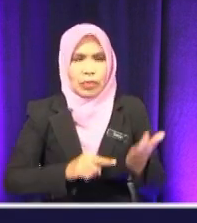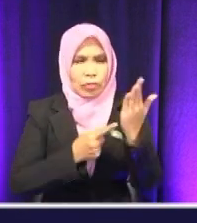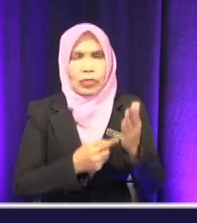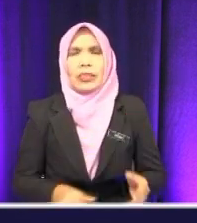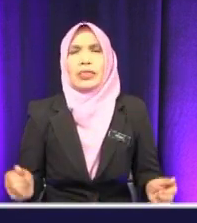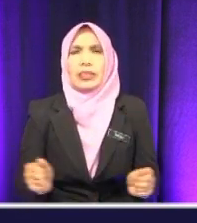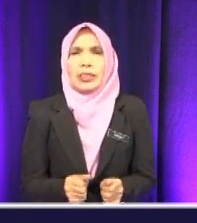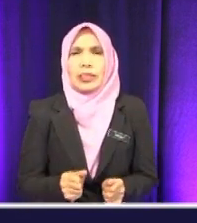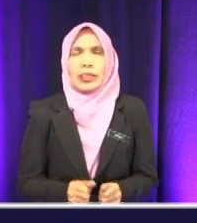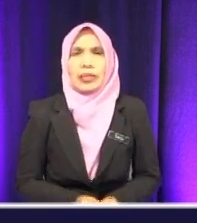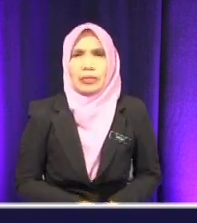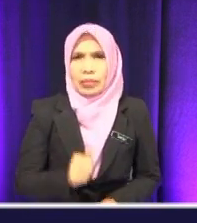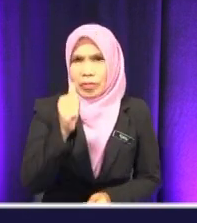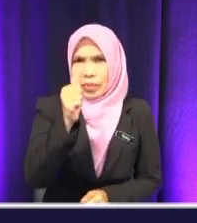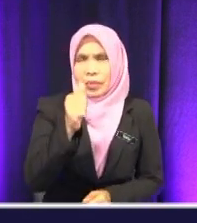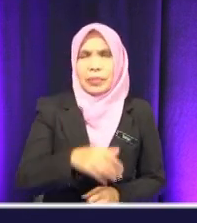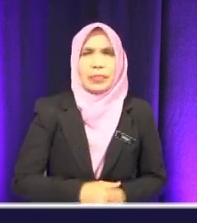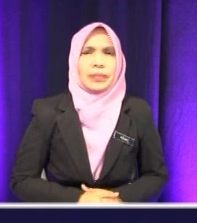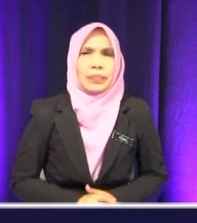sebab namun